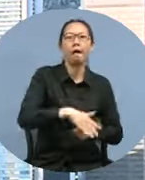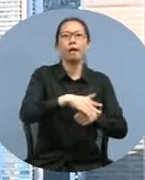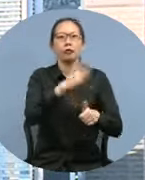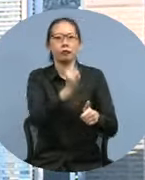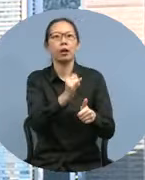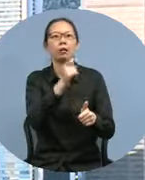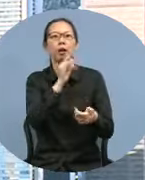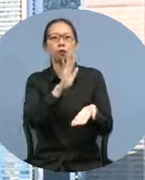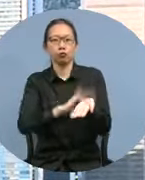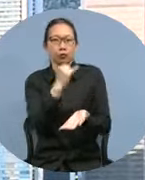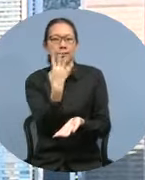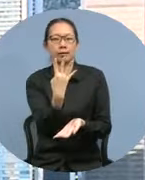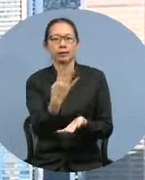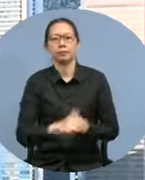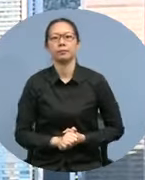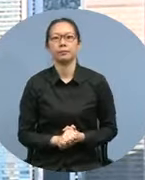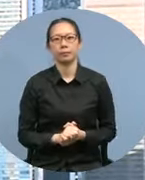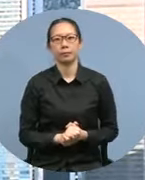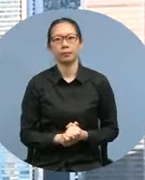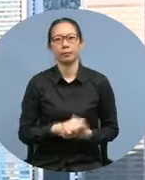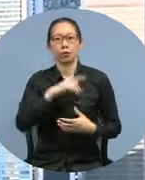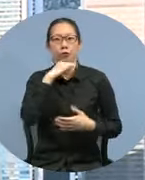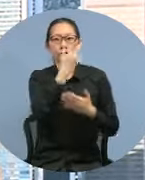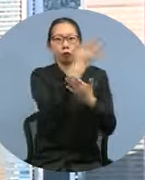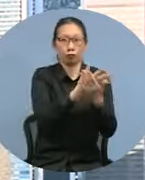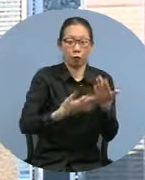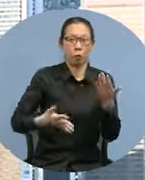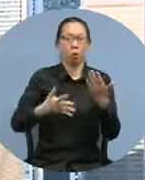行為。如果在網上的東西跟這4類